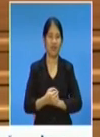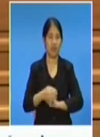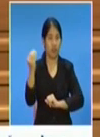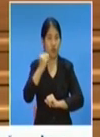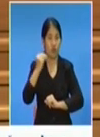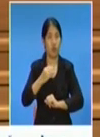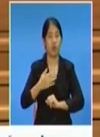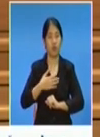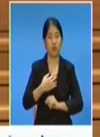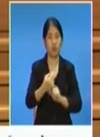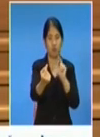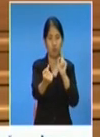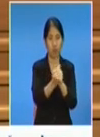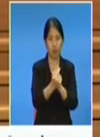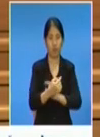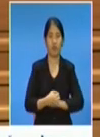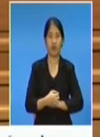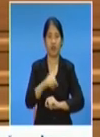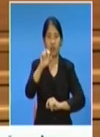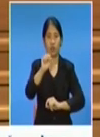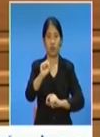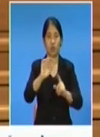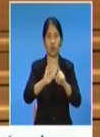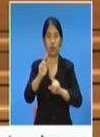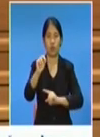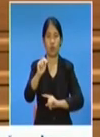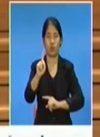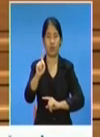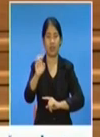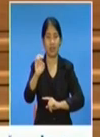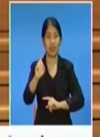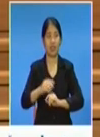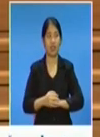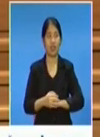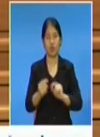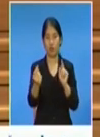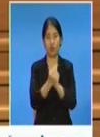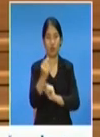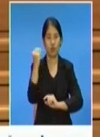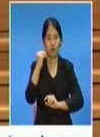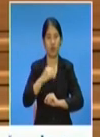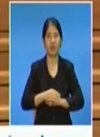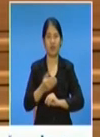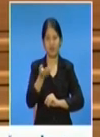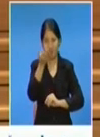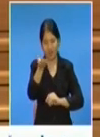มีความภาคภูมิใจในตัวท่านนะท่านอายุมากแล้วครับท่านมาแสดงบทบาทเรื่องนี้อย่างชัดเจน